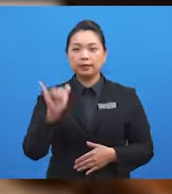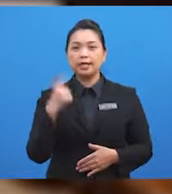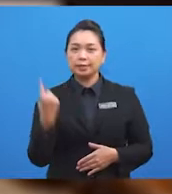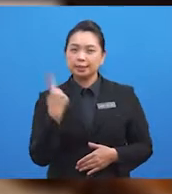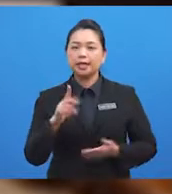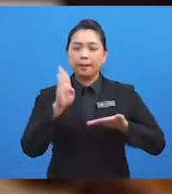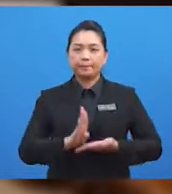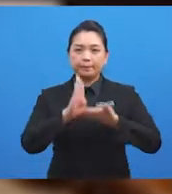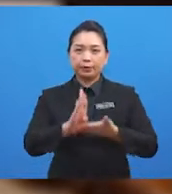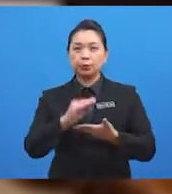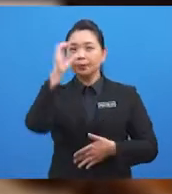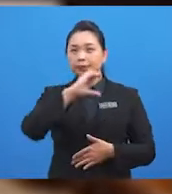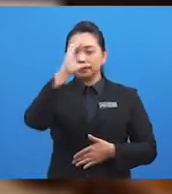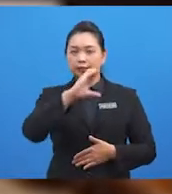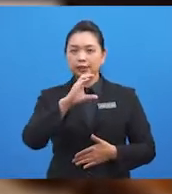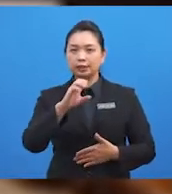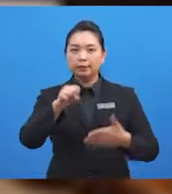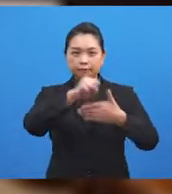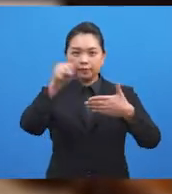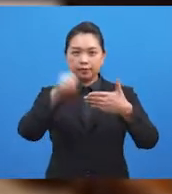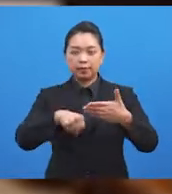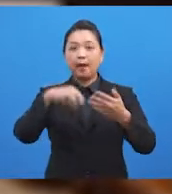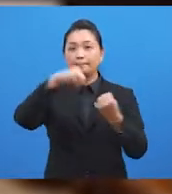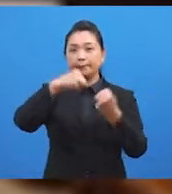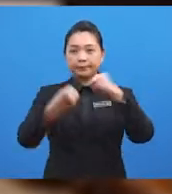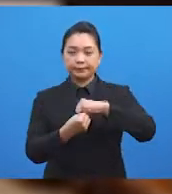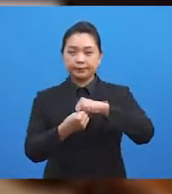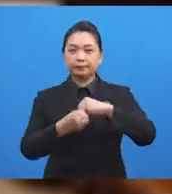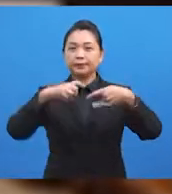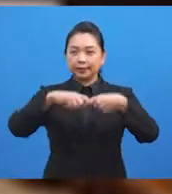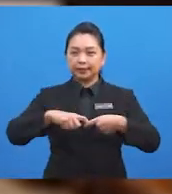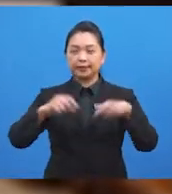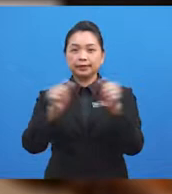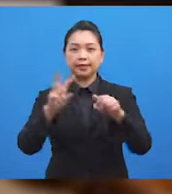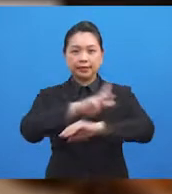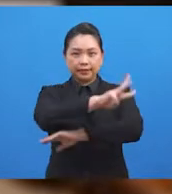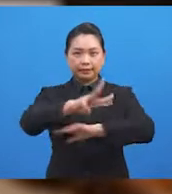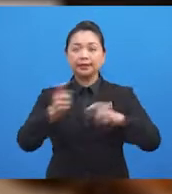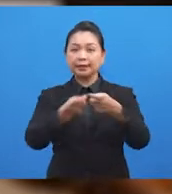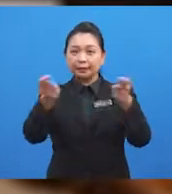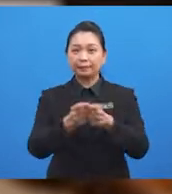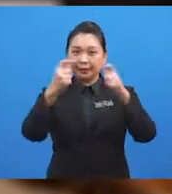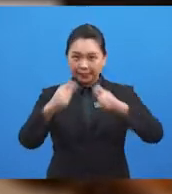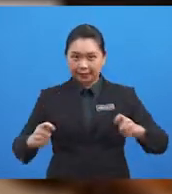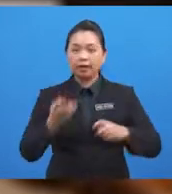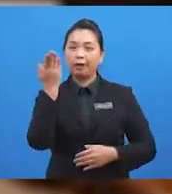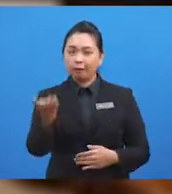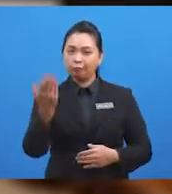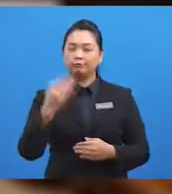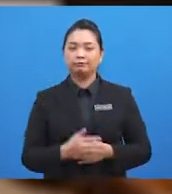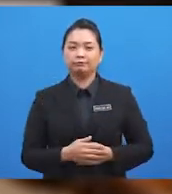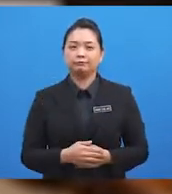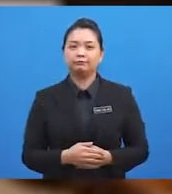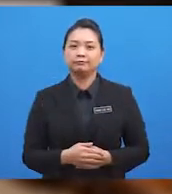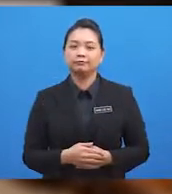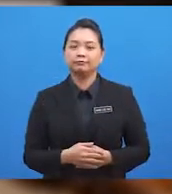bersedia membantu mencari penyelesaian kepada masalah berkaitan kawasan tempat tinggal kamu.